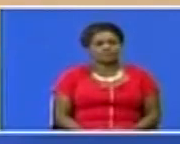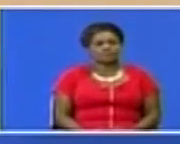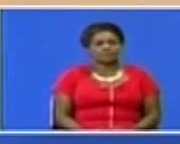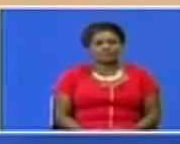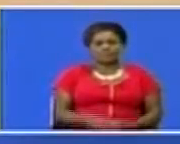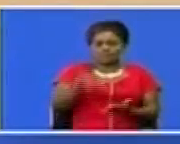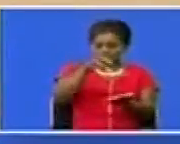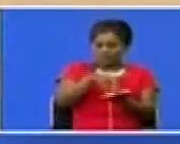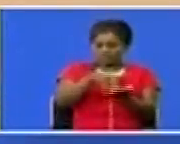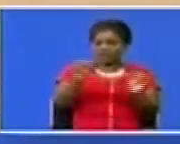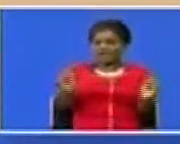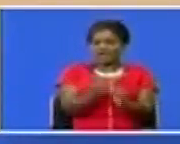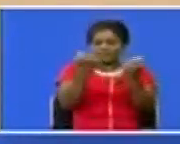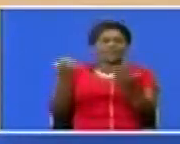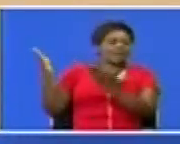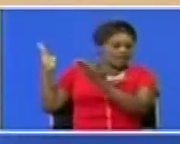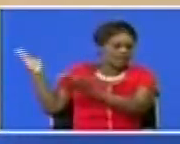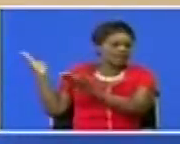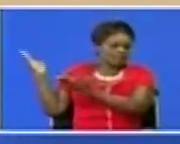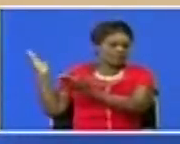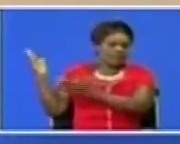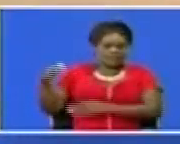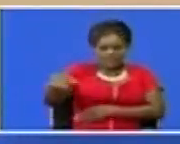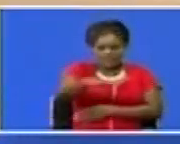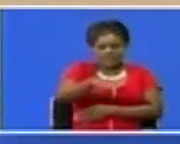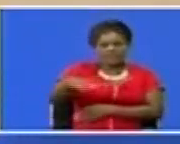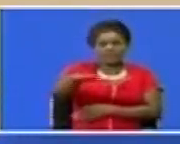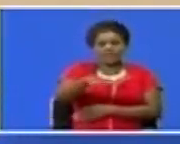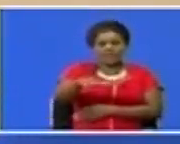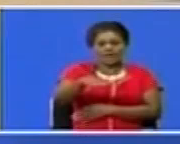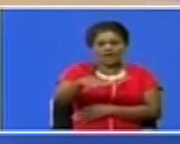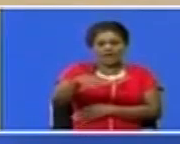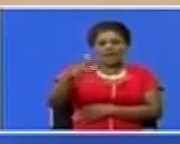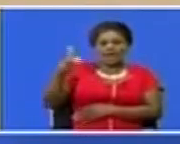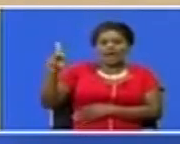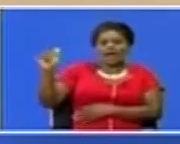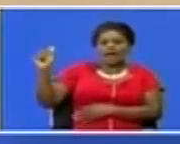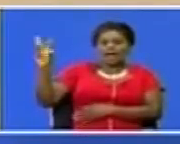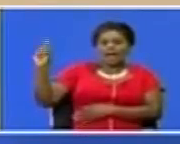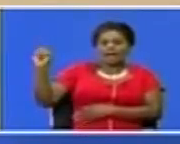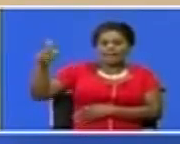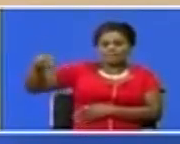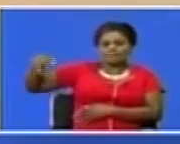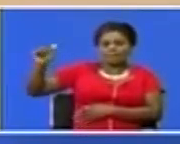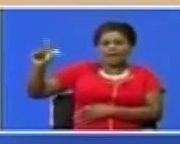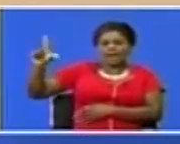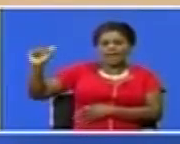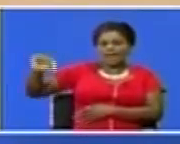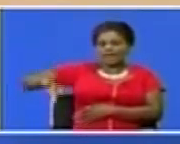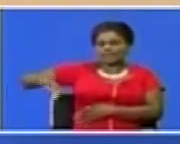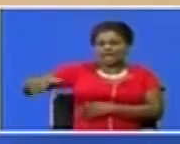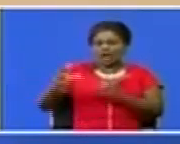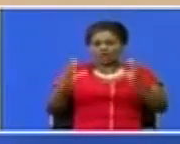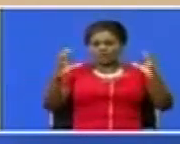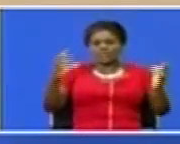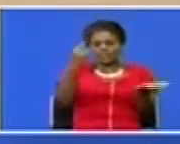Ambayo inashuhudiwa mahali hapa katika Kampala, jiji kuu la Uganda. Wafuasi